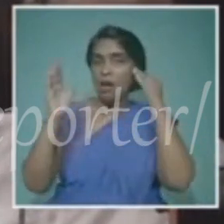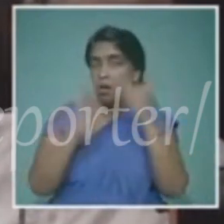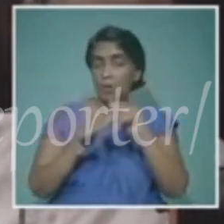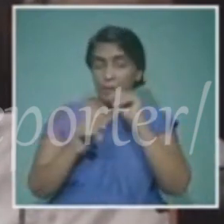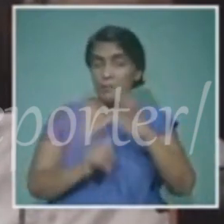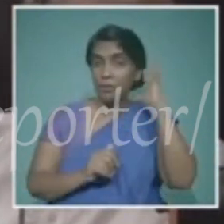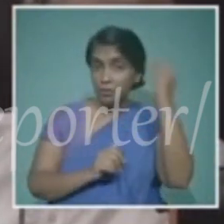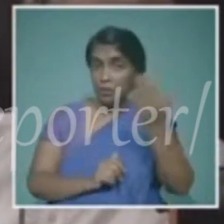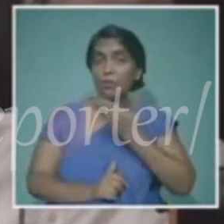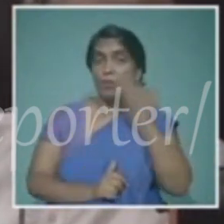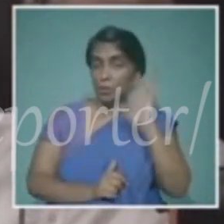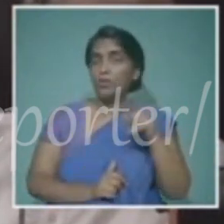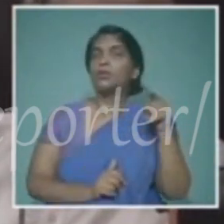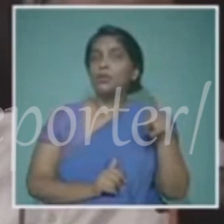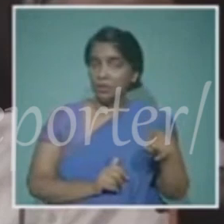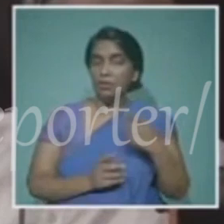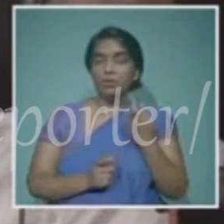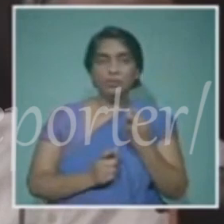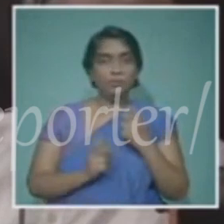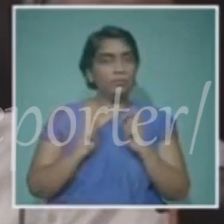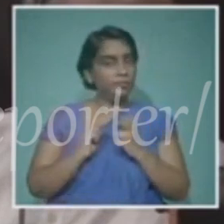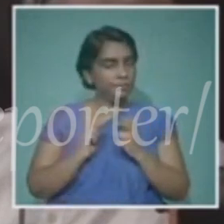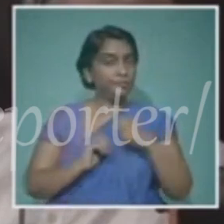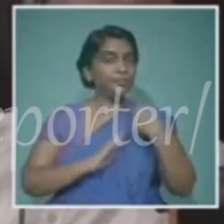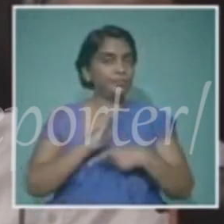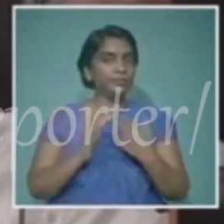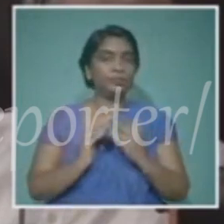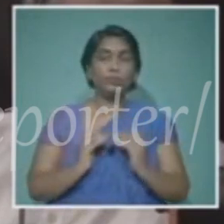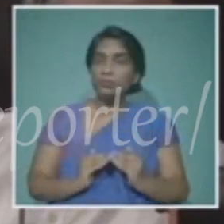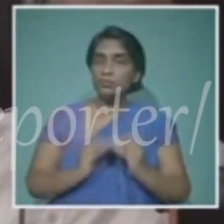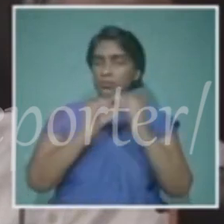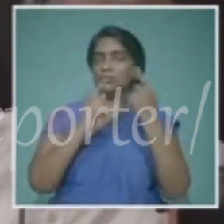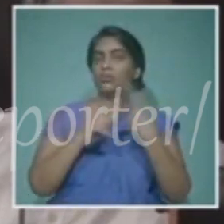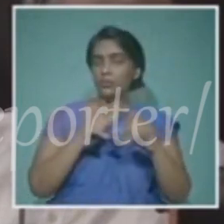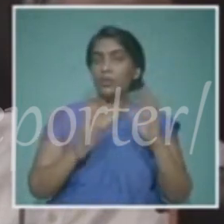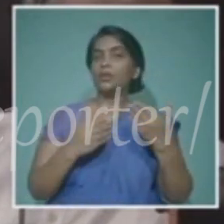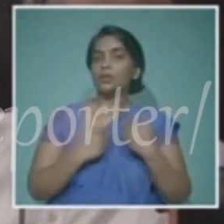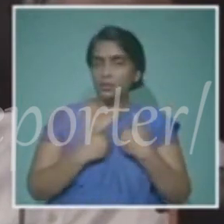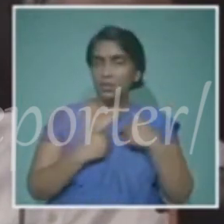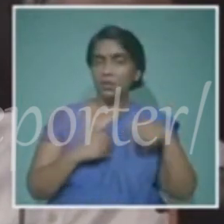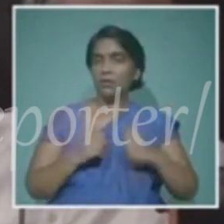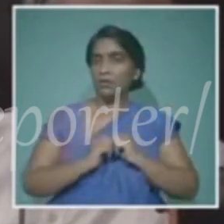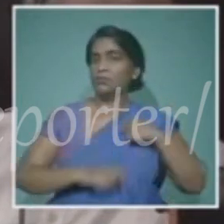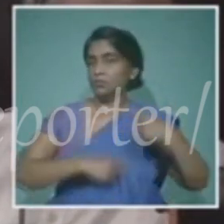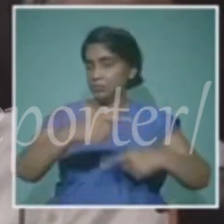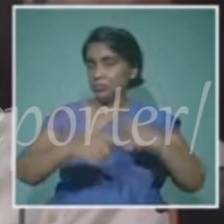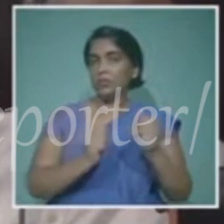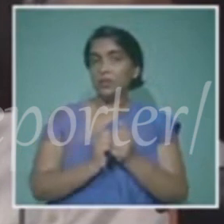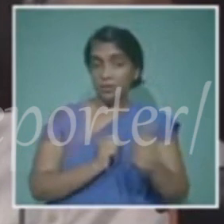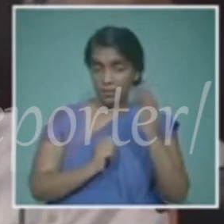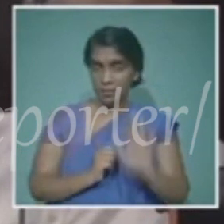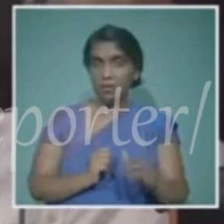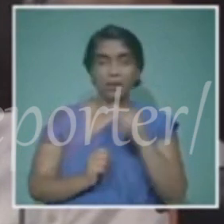සිද්ධ කරගන්න පුළුවන් වෙන්නේ මේ ආර්ථික අර්බුදයෙන් මේ රට ගොඩාවොත් පමණයි. මම මේ ගමන් මගට අවතීර්ණ